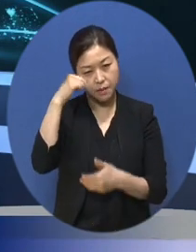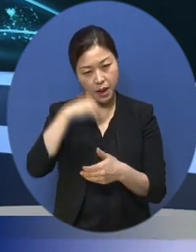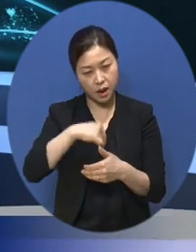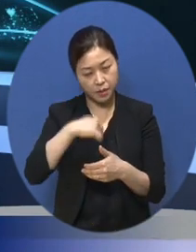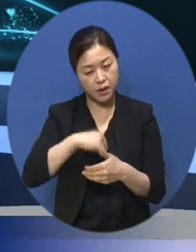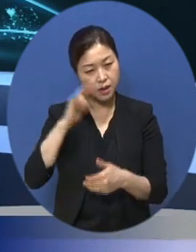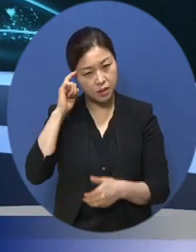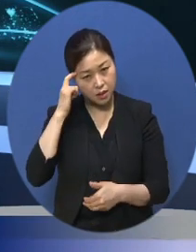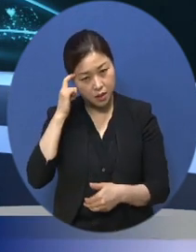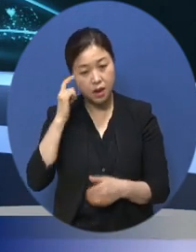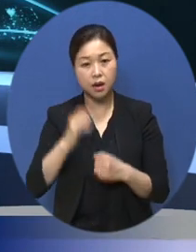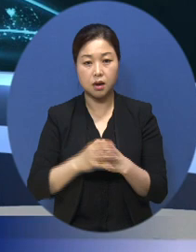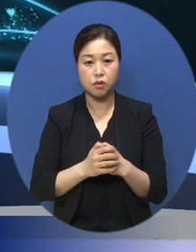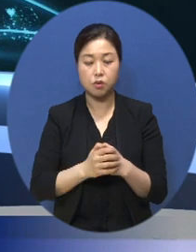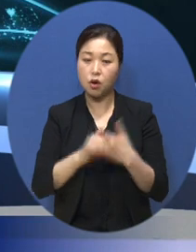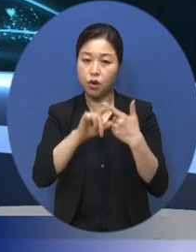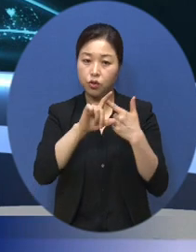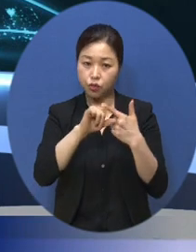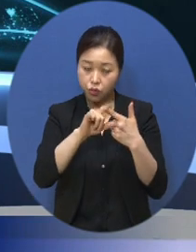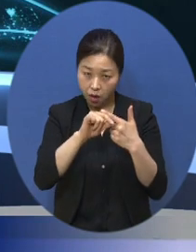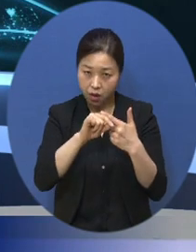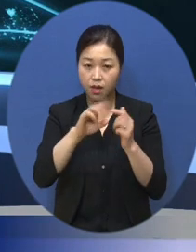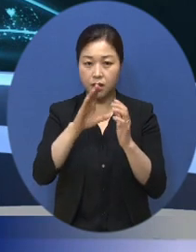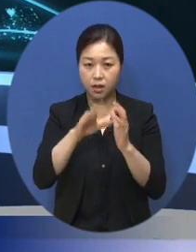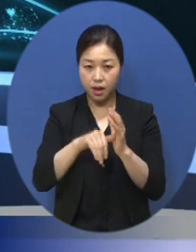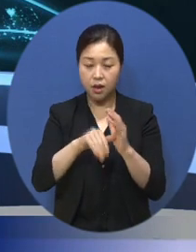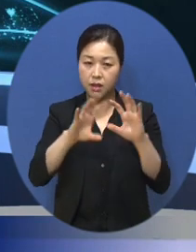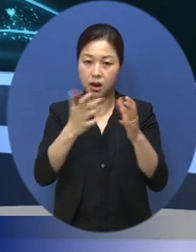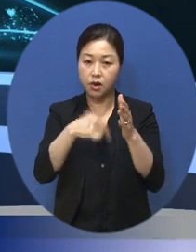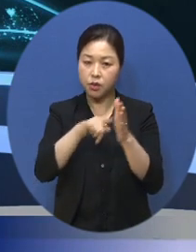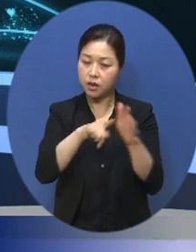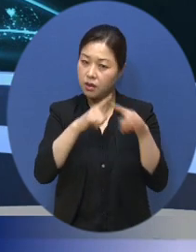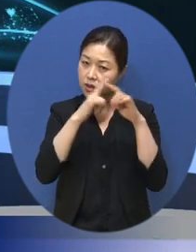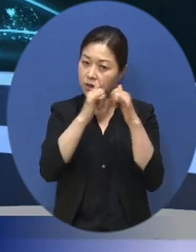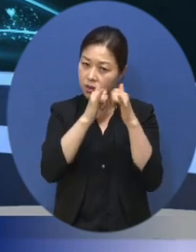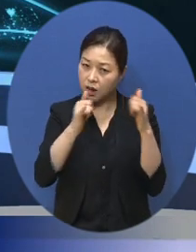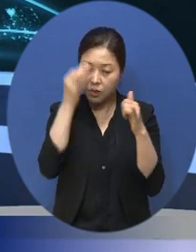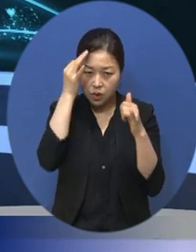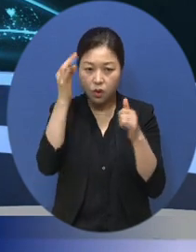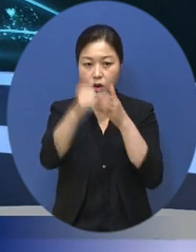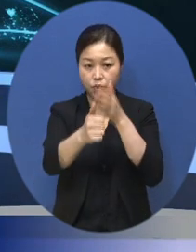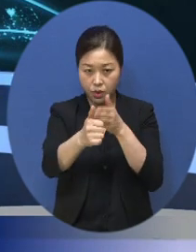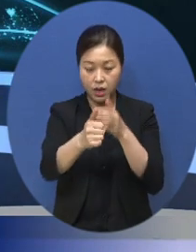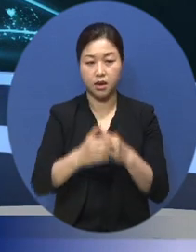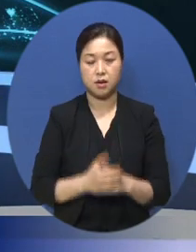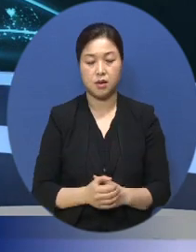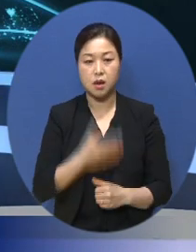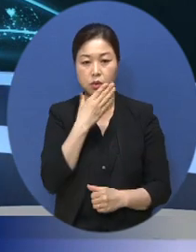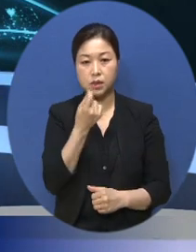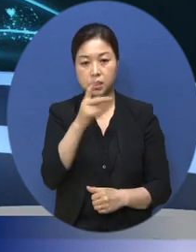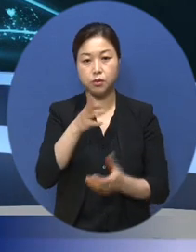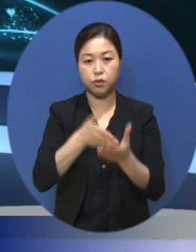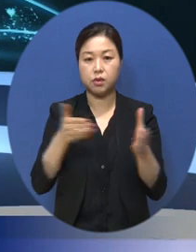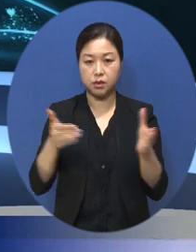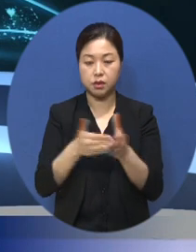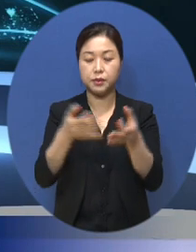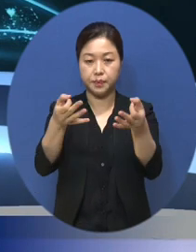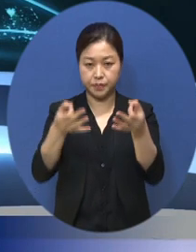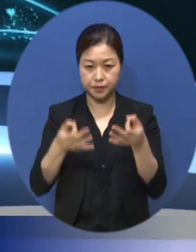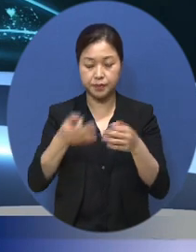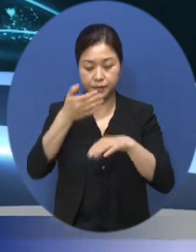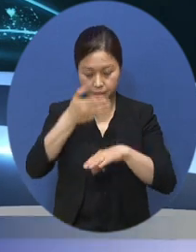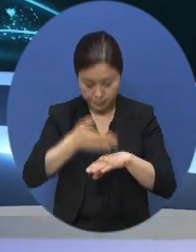새기며 호국 보훈의 가치를 다시 한 번 더 되새겨야겠습니다. 이상 복지TV 뉴스를 마칩니다. 시청해주신